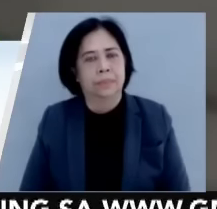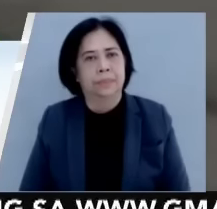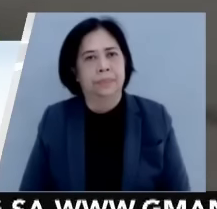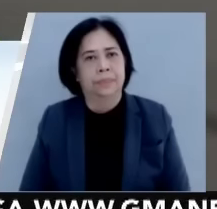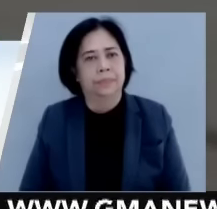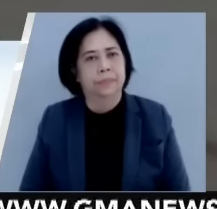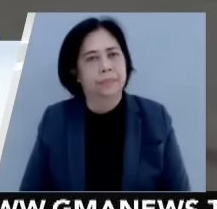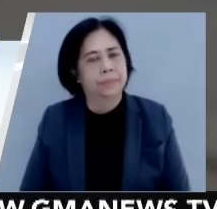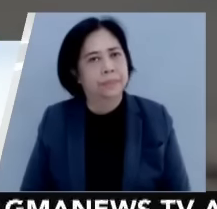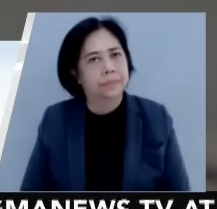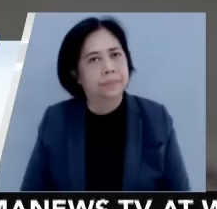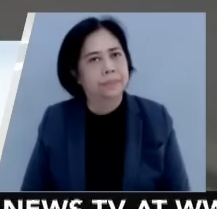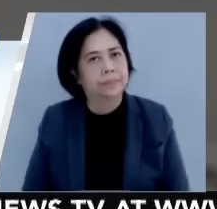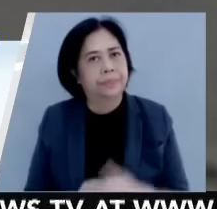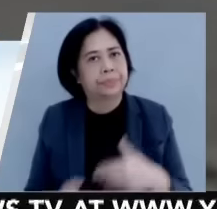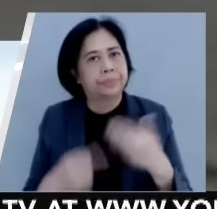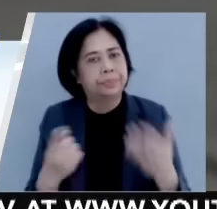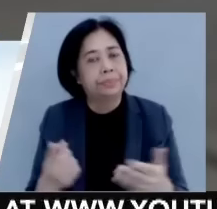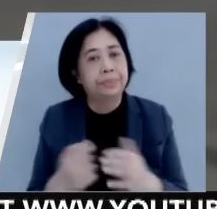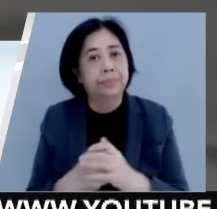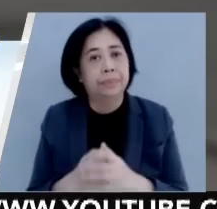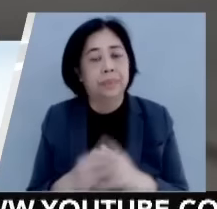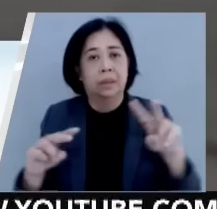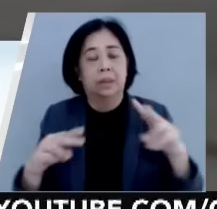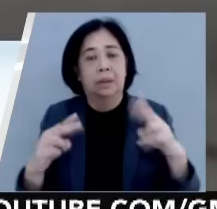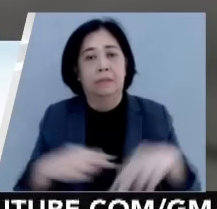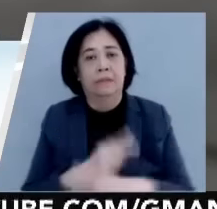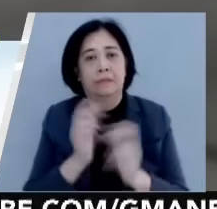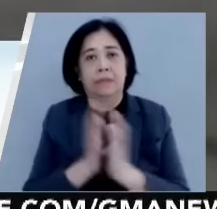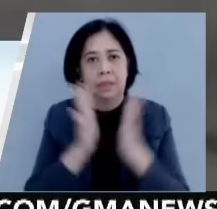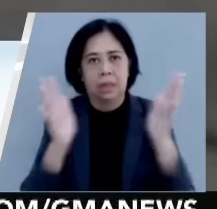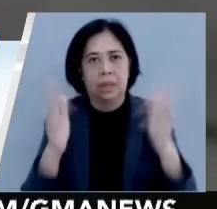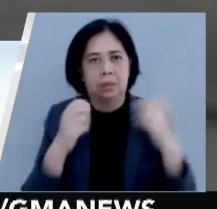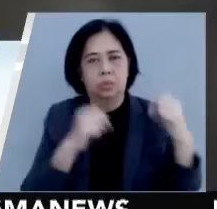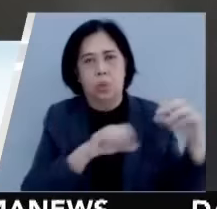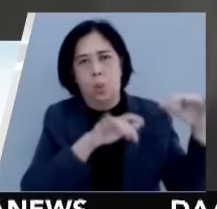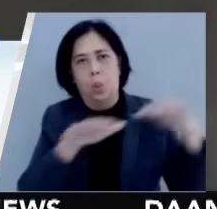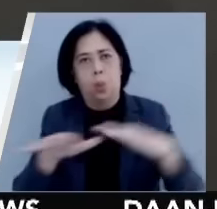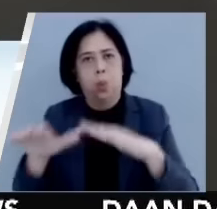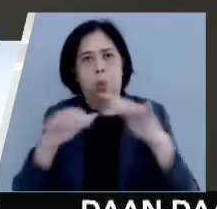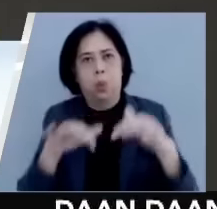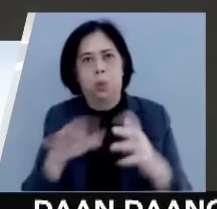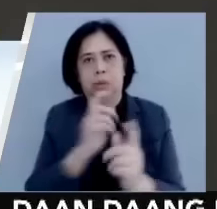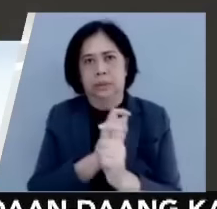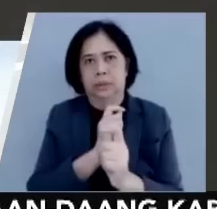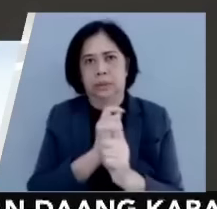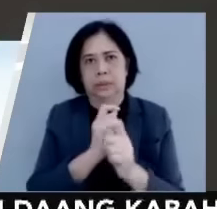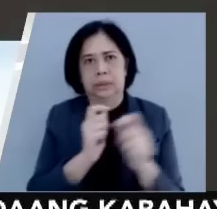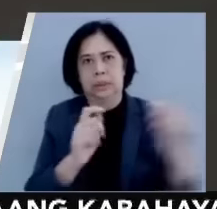Habang sa bayan ng Virac, halos lamunin na naglalaki ang mga alon ang dumaraang truck sa kalsadang ito.